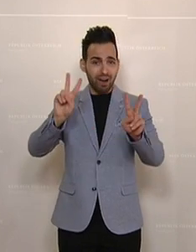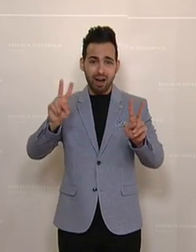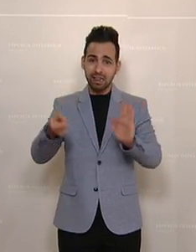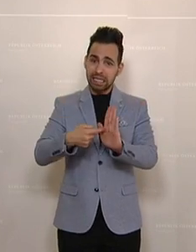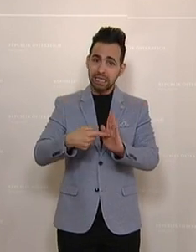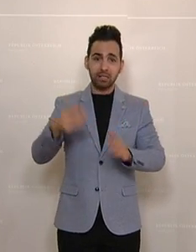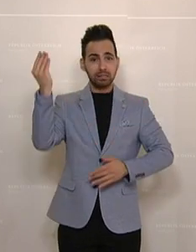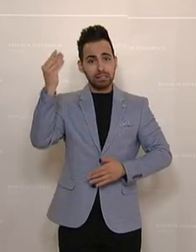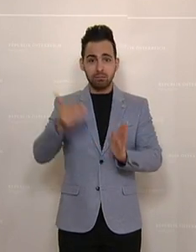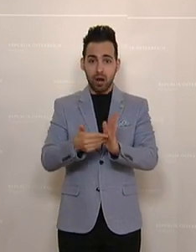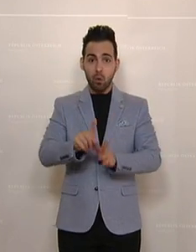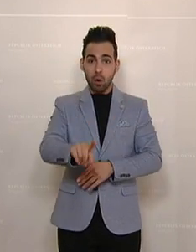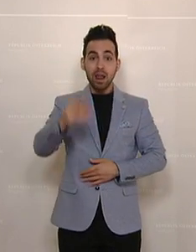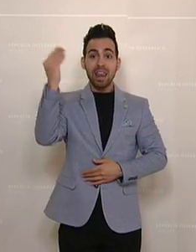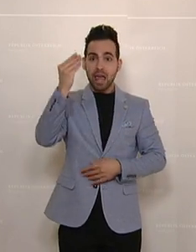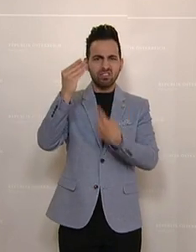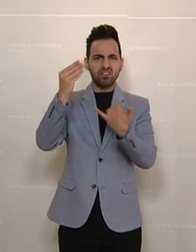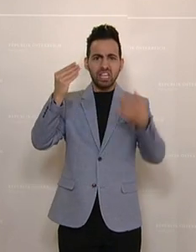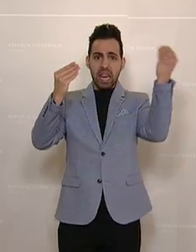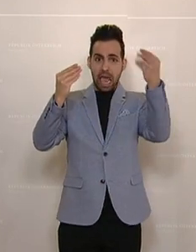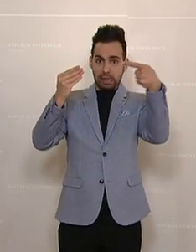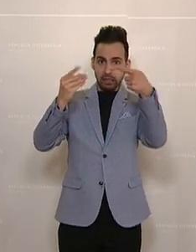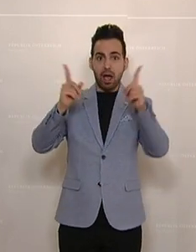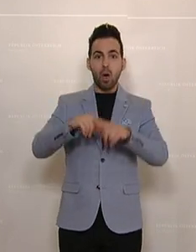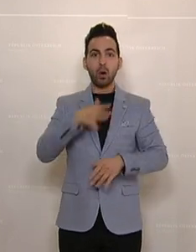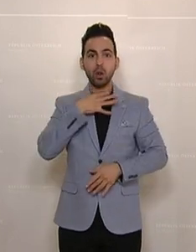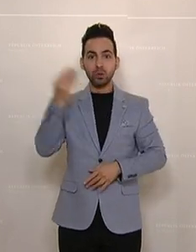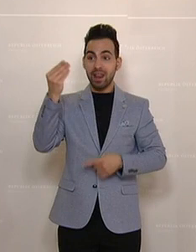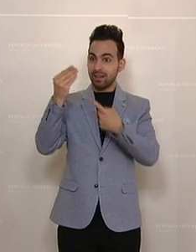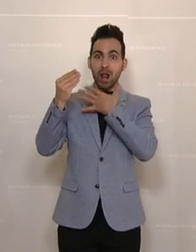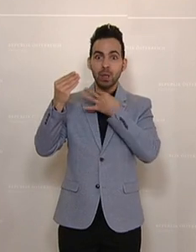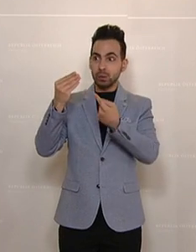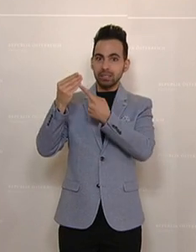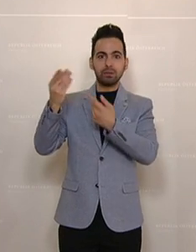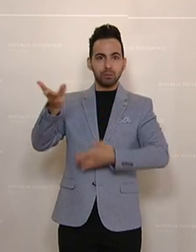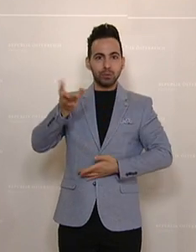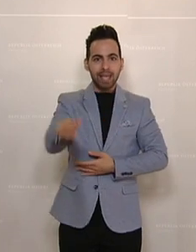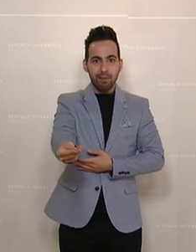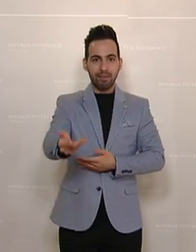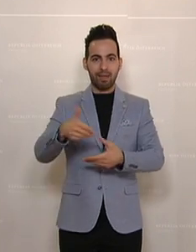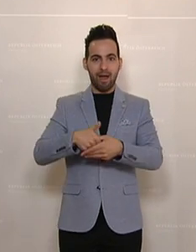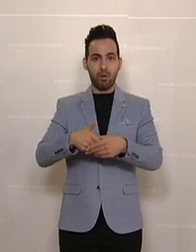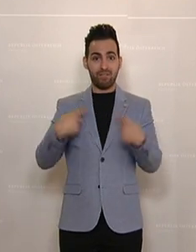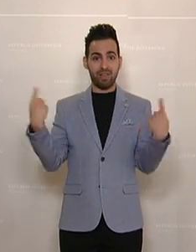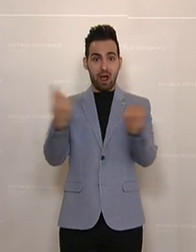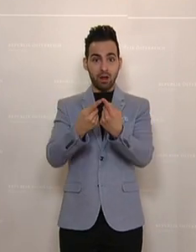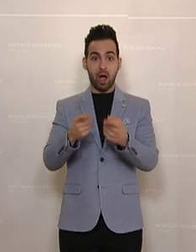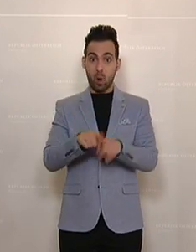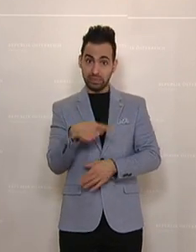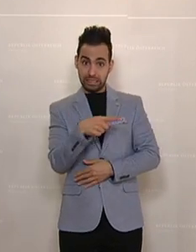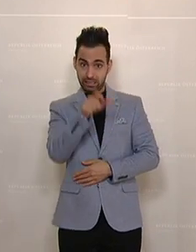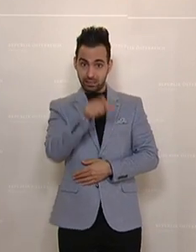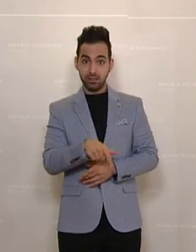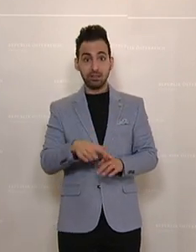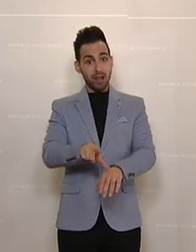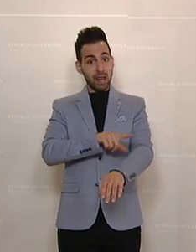notwendig, lernen und die Lust am Lernen ihnen mitgeben, denn wir alle und Sie im Speziellen werden es